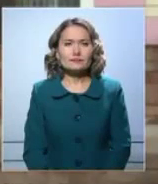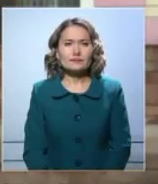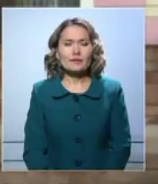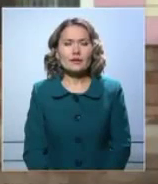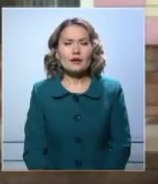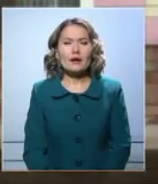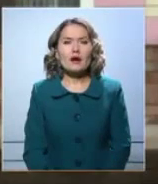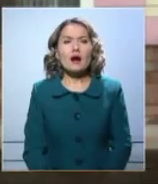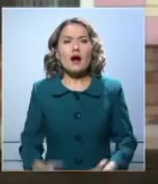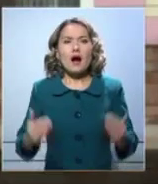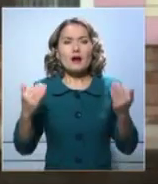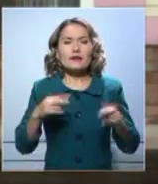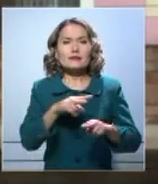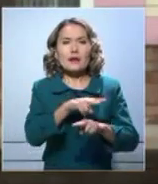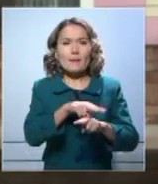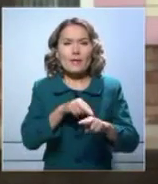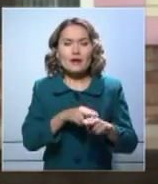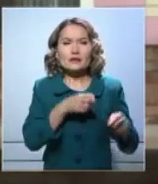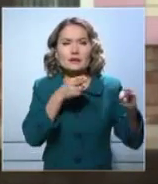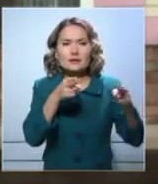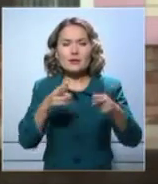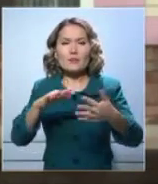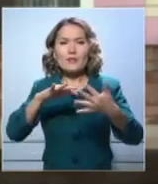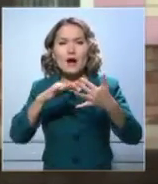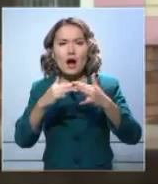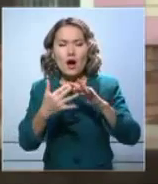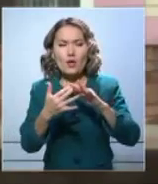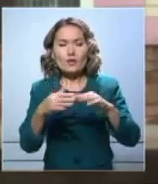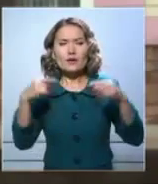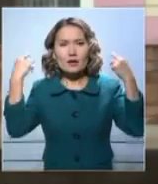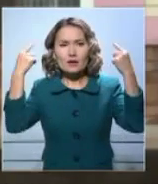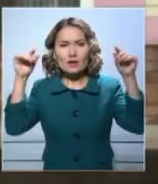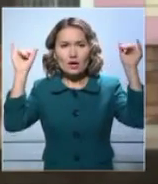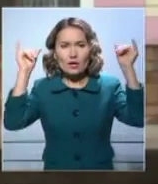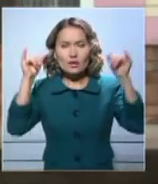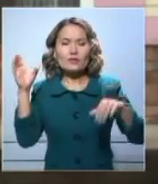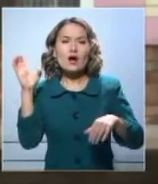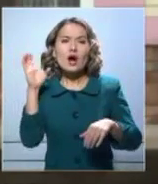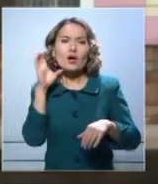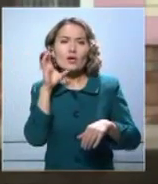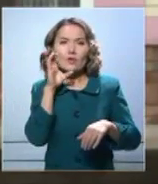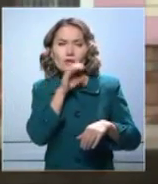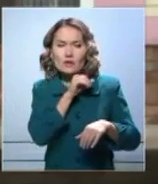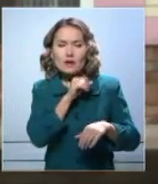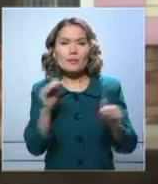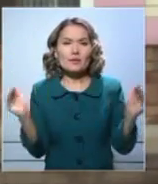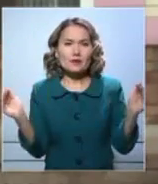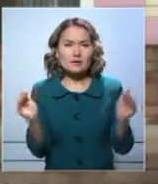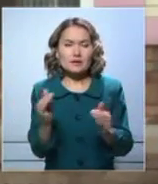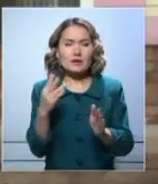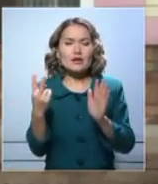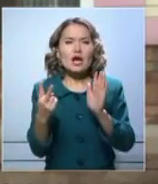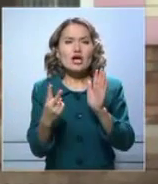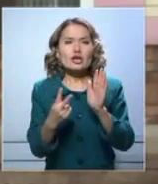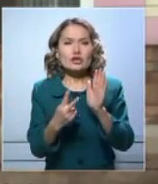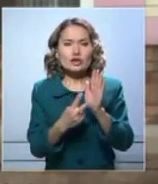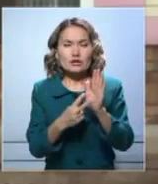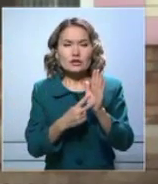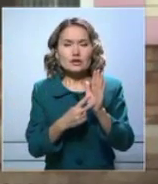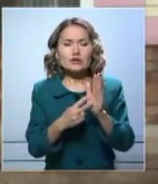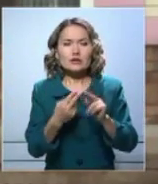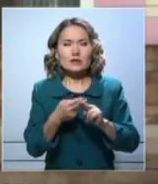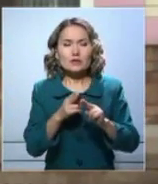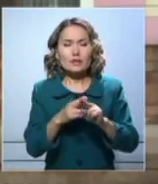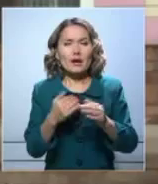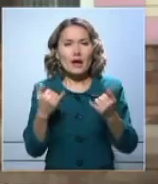Қолға алынған шаралардың арқасында мал ұрлығына қатысты қылмысты ашу көрсеткіші өткен жылға қарағанда 7-44% дейін